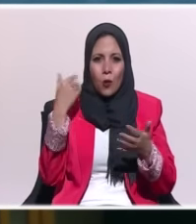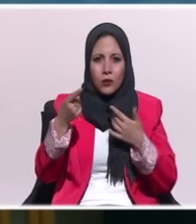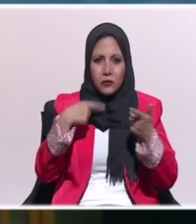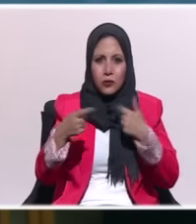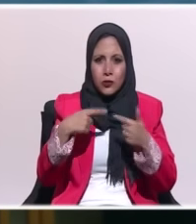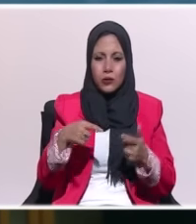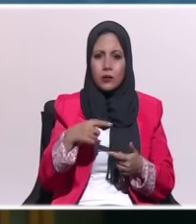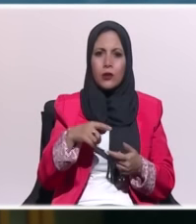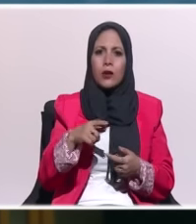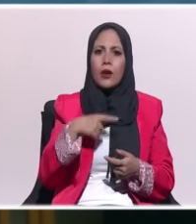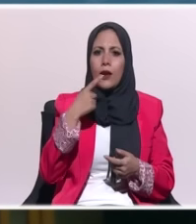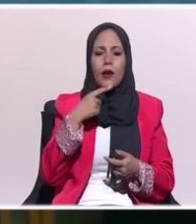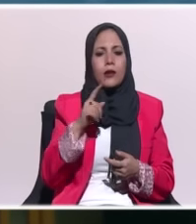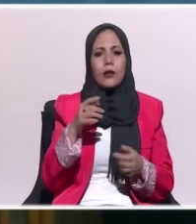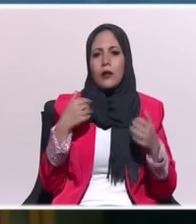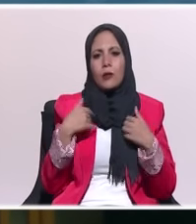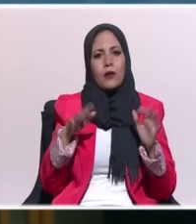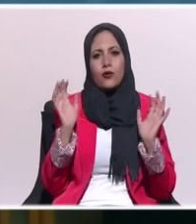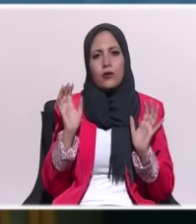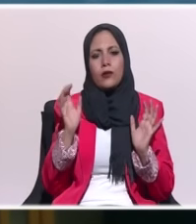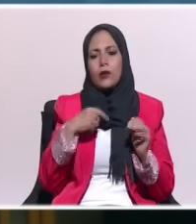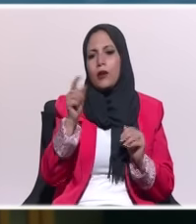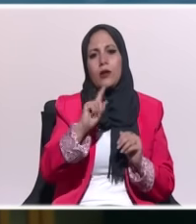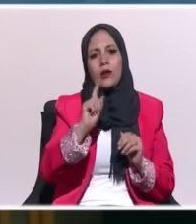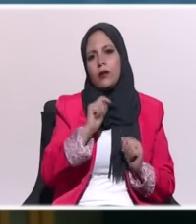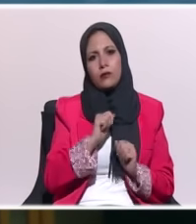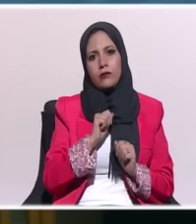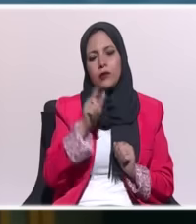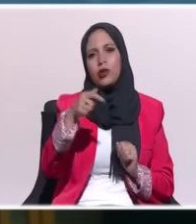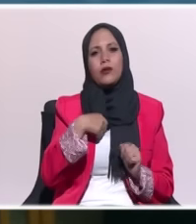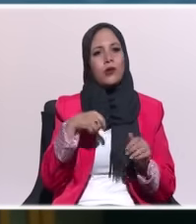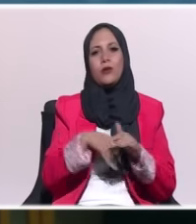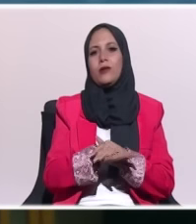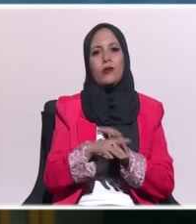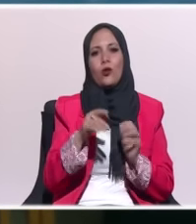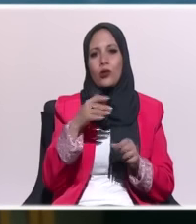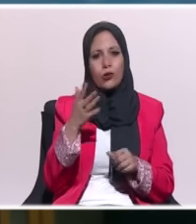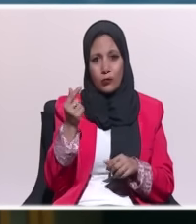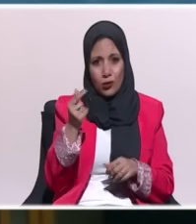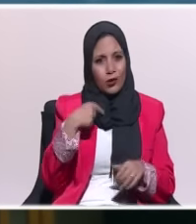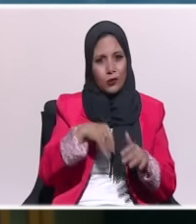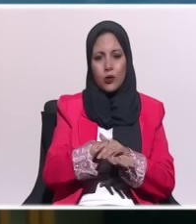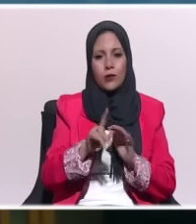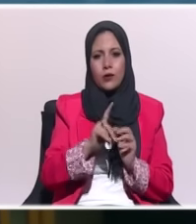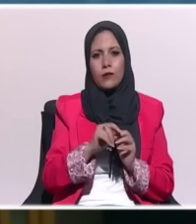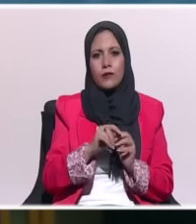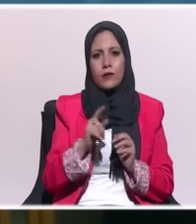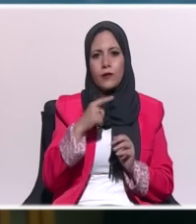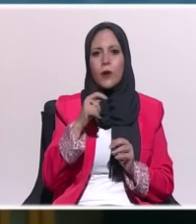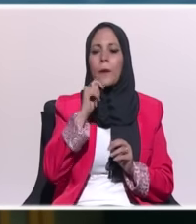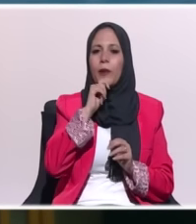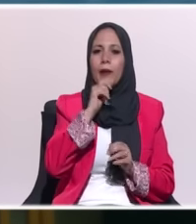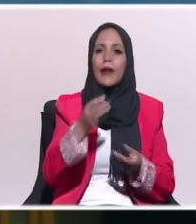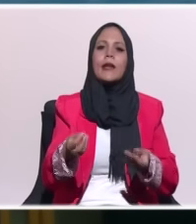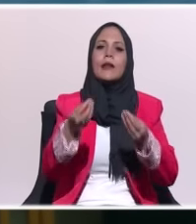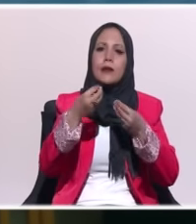وانت؟ قالت لي لا، هو انت مش بنتي، وبقى واحده جابتك ليا وانا ما